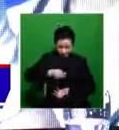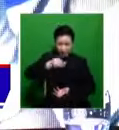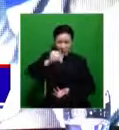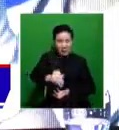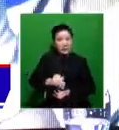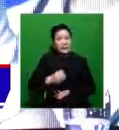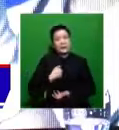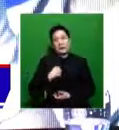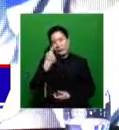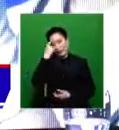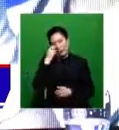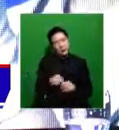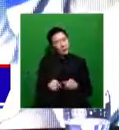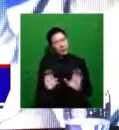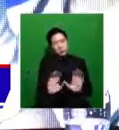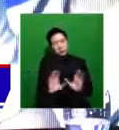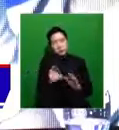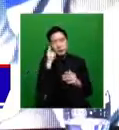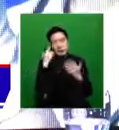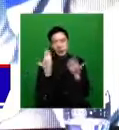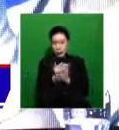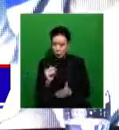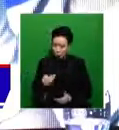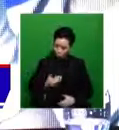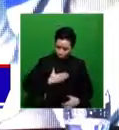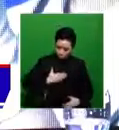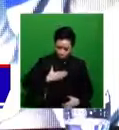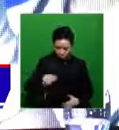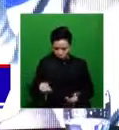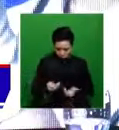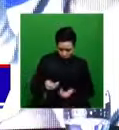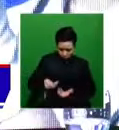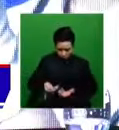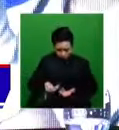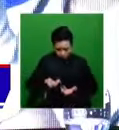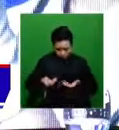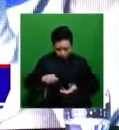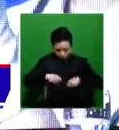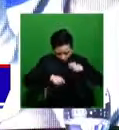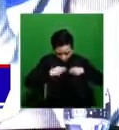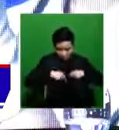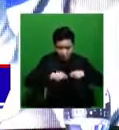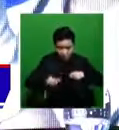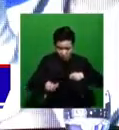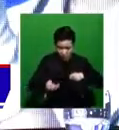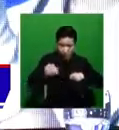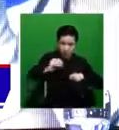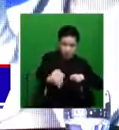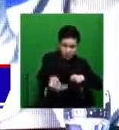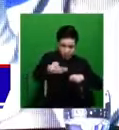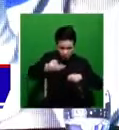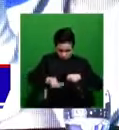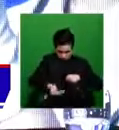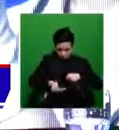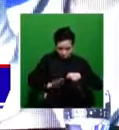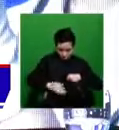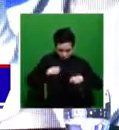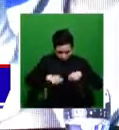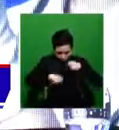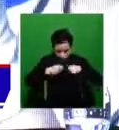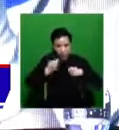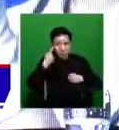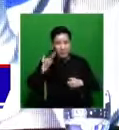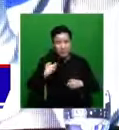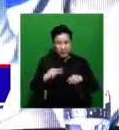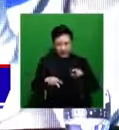ขอให้เป็นช้อนบางคนบอกช้อนกูนะครับก็คือต่อให้เป็นช้อนกลางก็ให้เป็นช้อนกลางของเราครับเหมือนคนจีนเขามีต